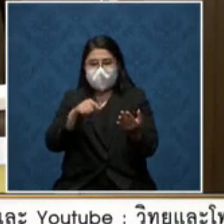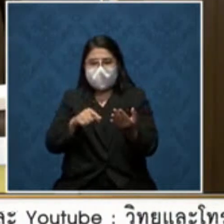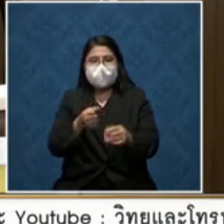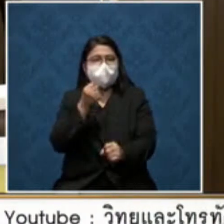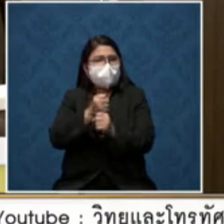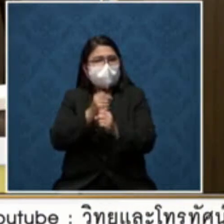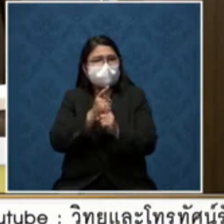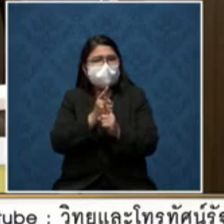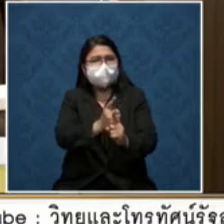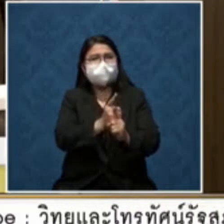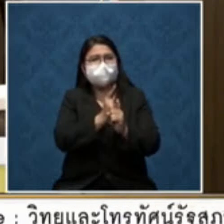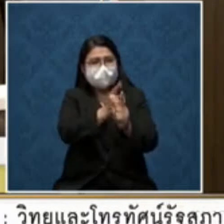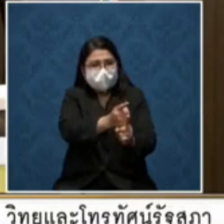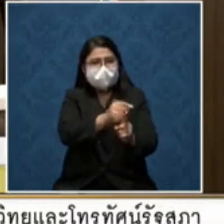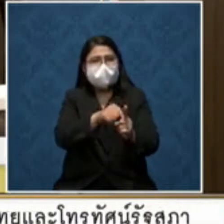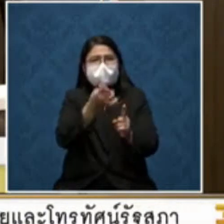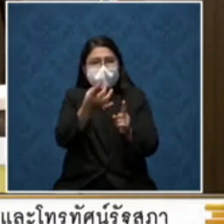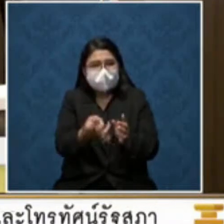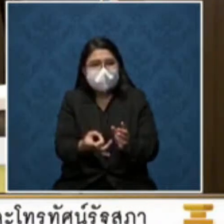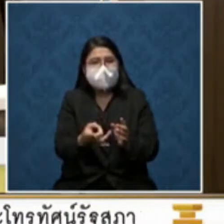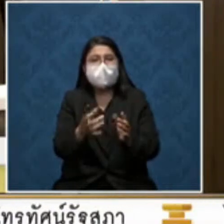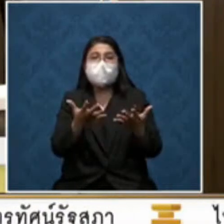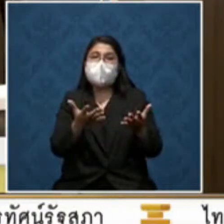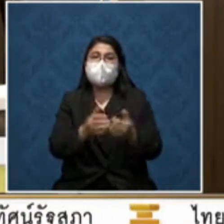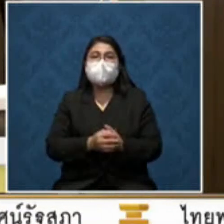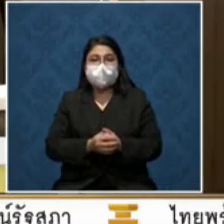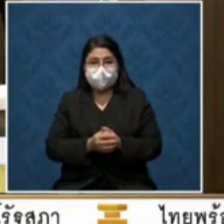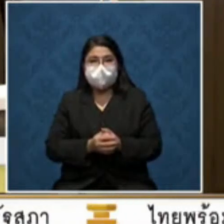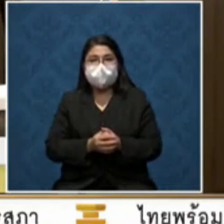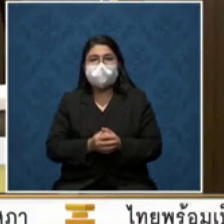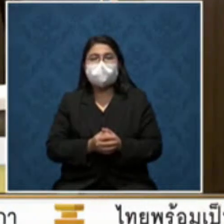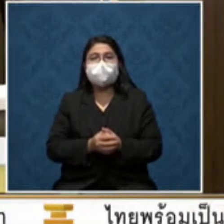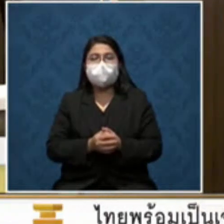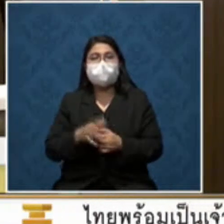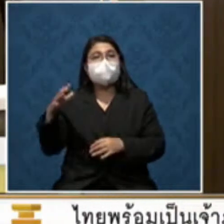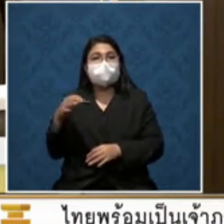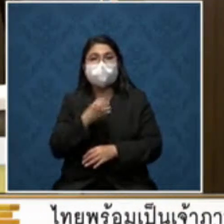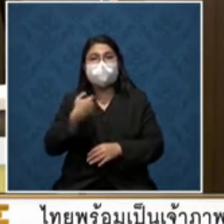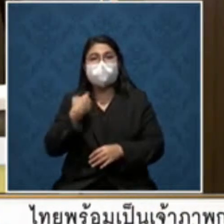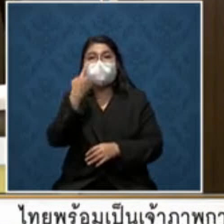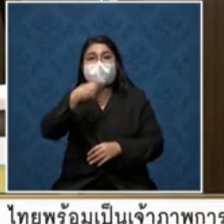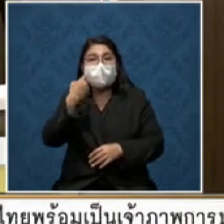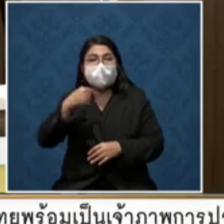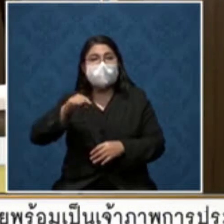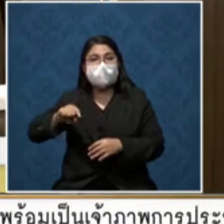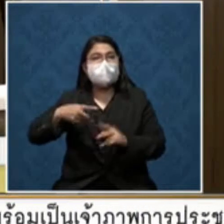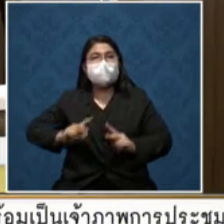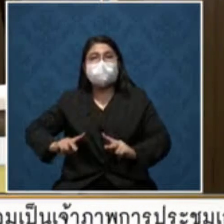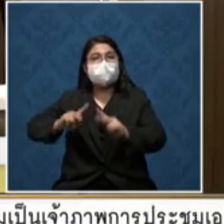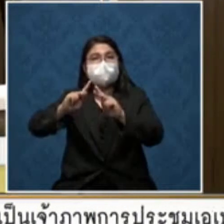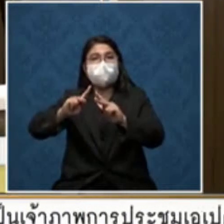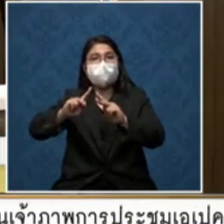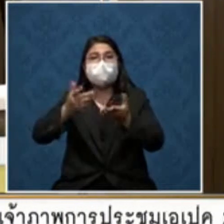เรื่องของกรุ่มคนสามารผลิศได้ไม่จะต้เป็นโลงงานหรอเปนอุสาหกรรม ใหญ่ต้ออะไร